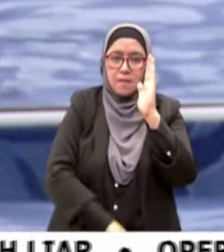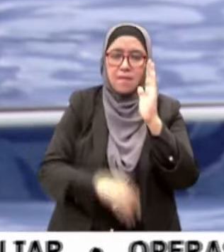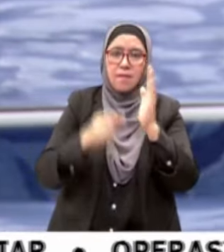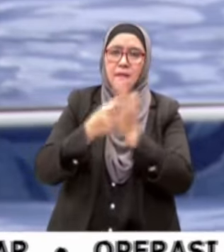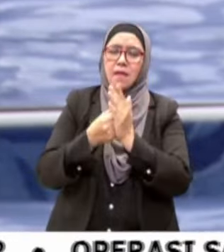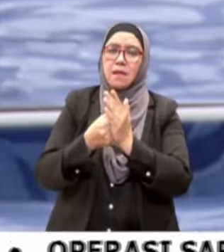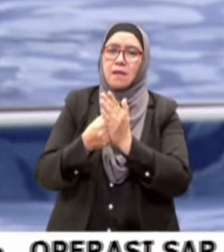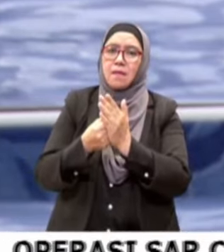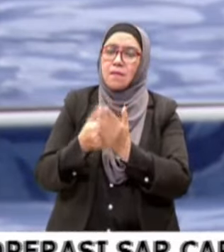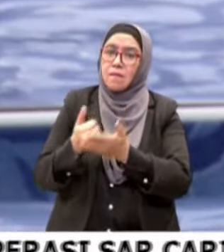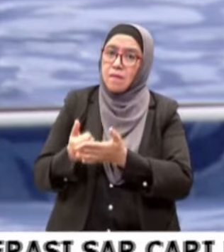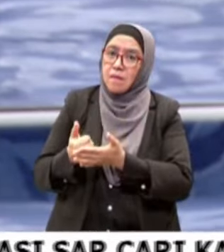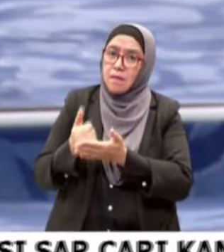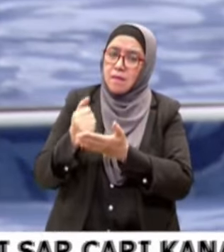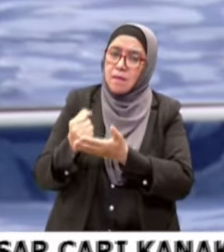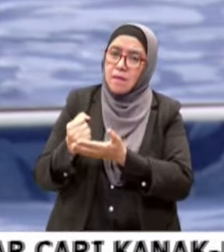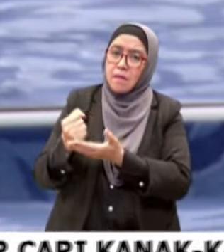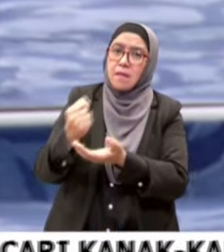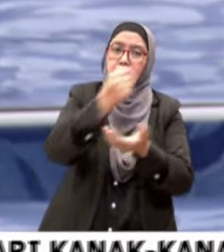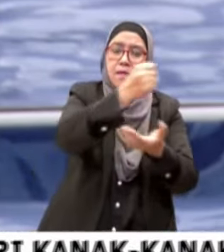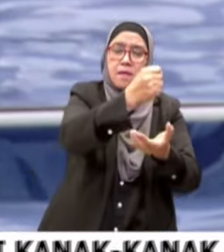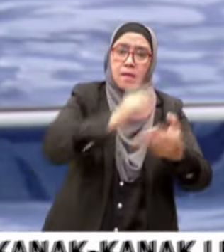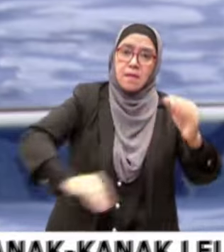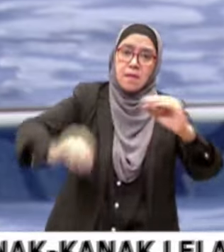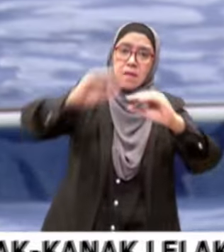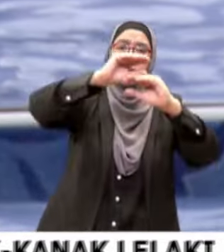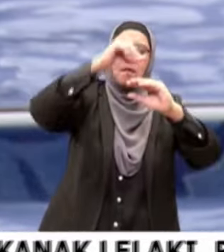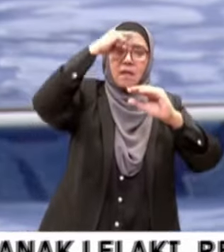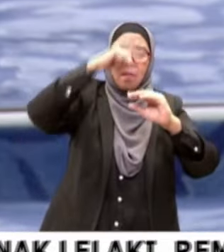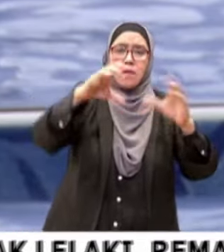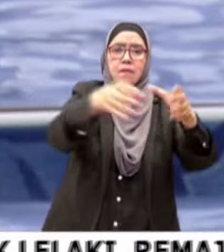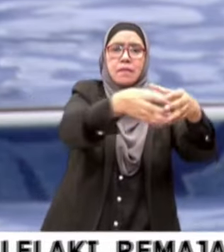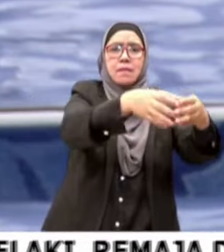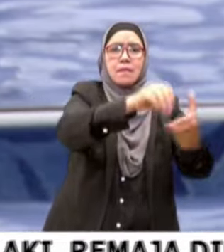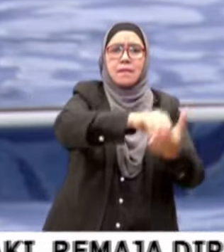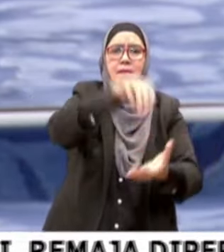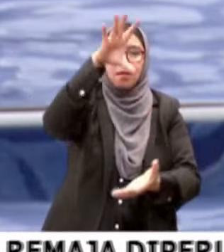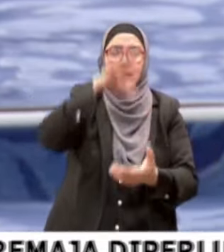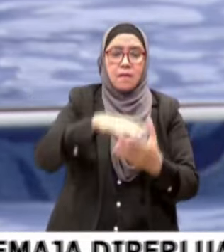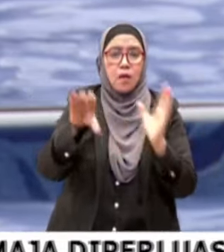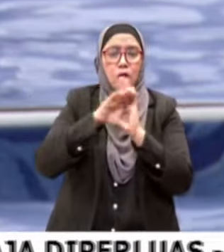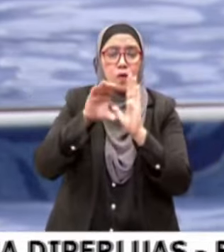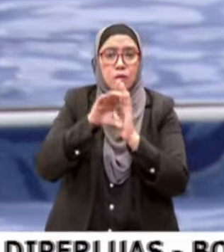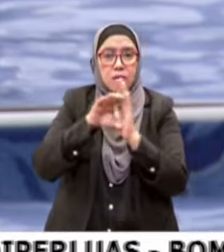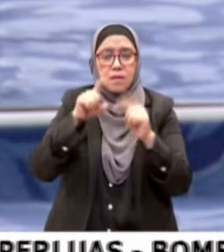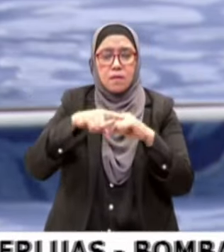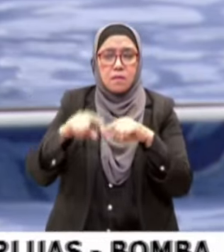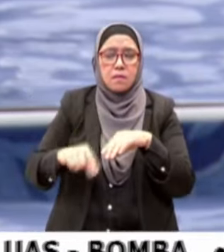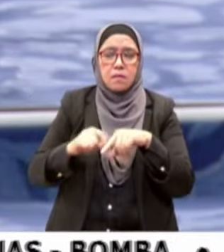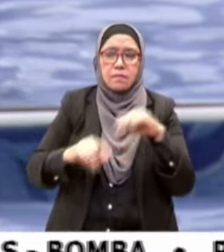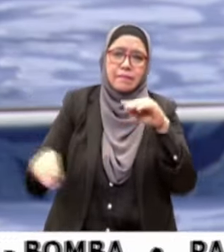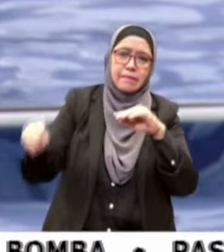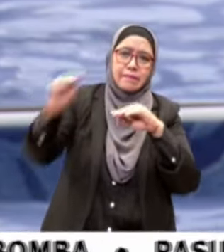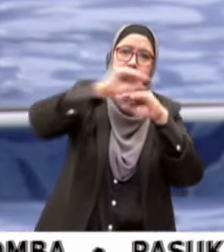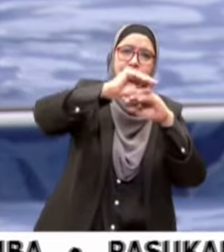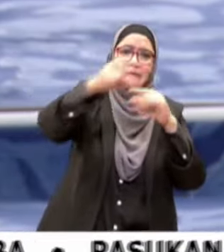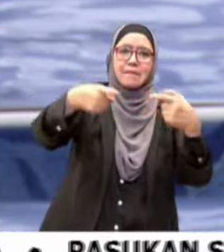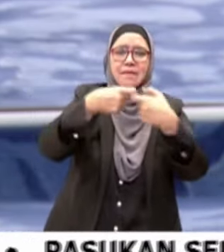kaya seperti mana dilakukan dalam isu subsidi elektrik seperti manusia